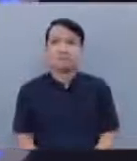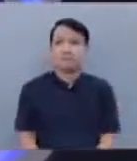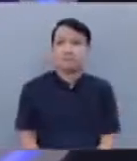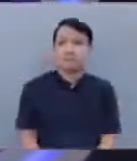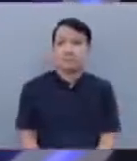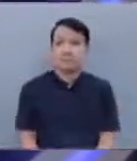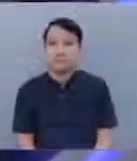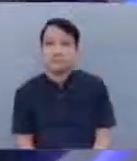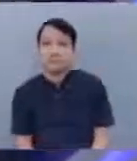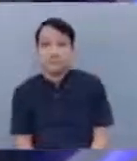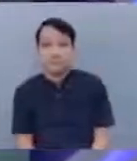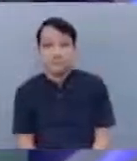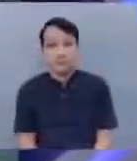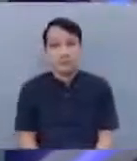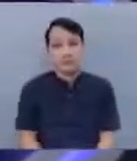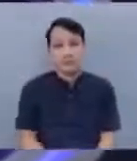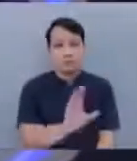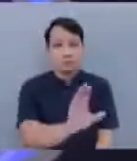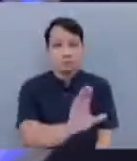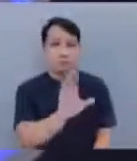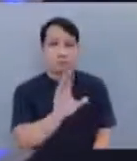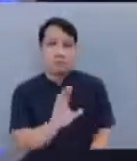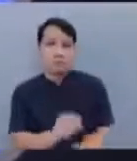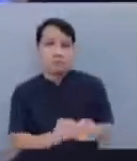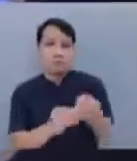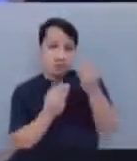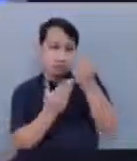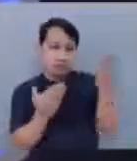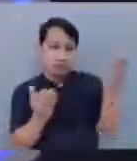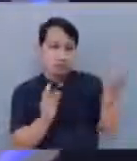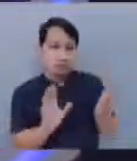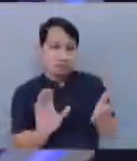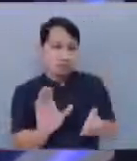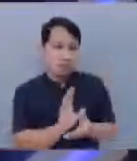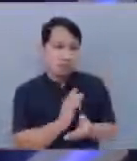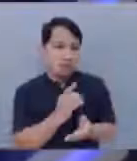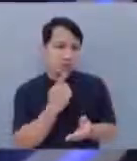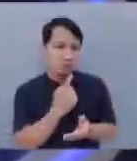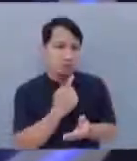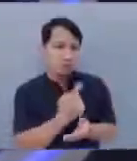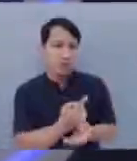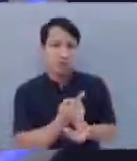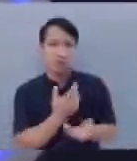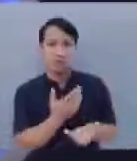may nasabi na naman